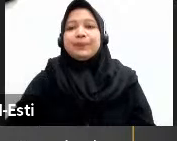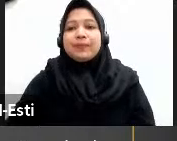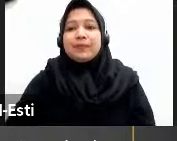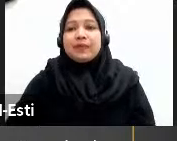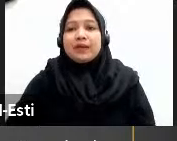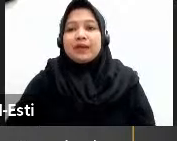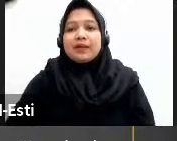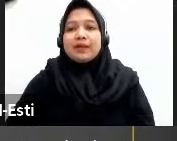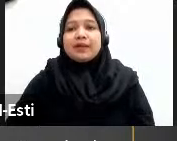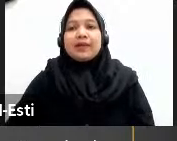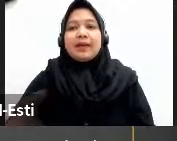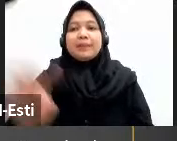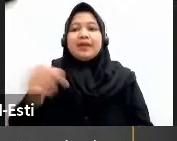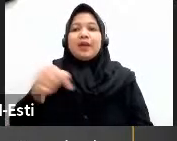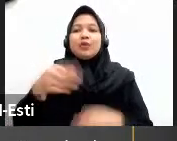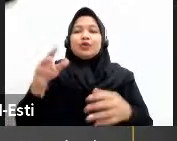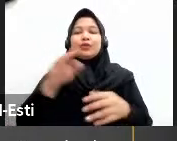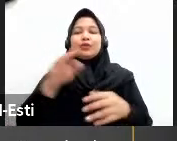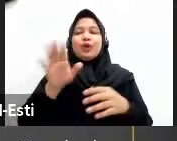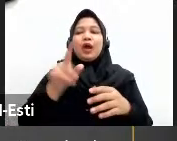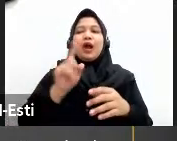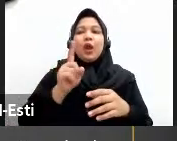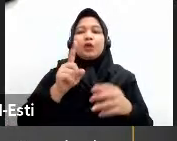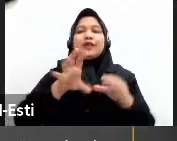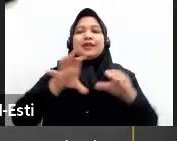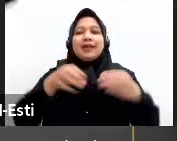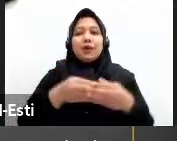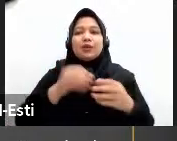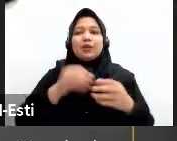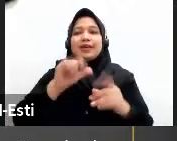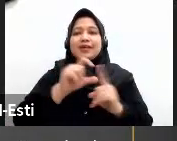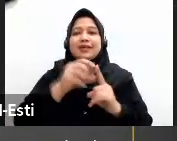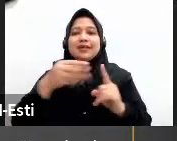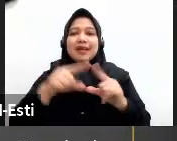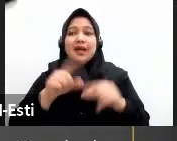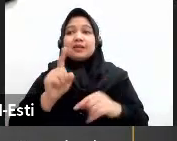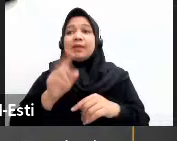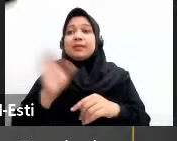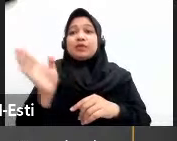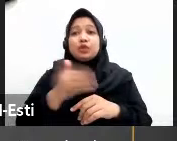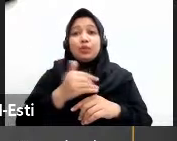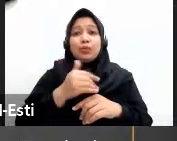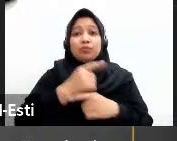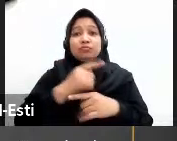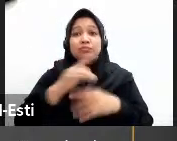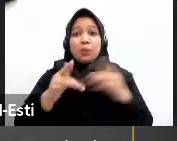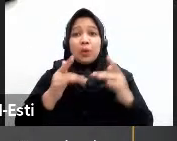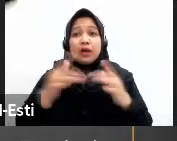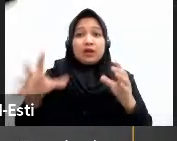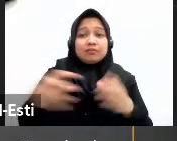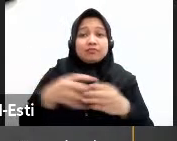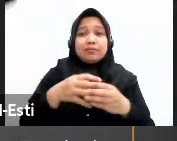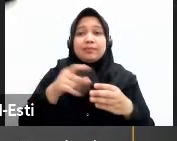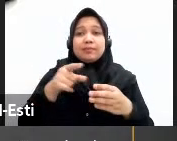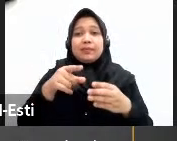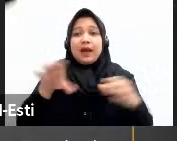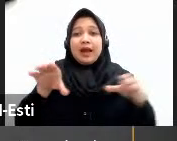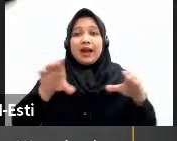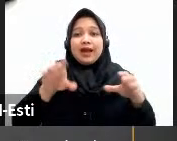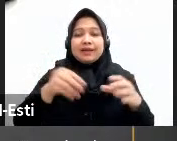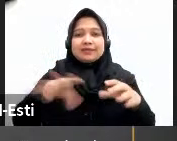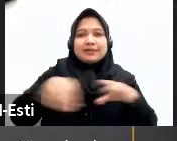Sekali lagi Tidak semua tidak semua pelaku e-commerce adalah member yg Dr Kemudian yang kedua